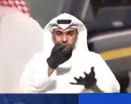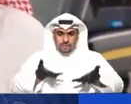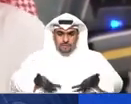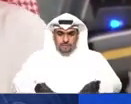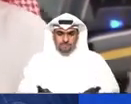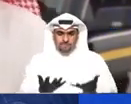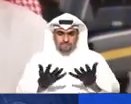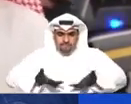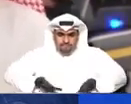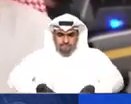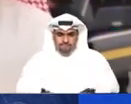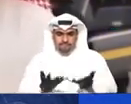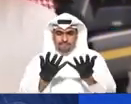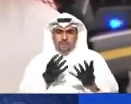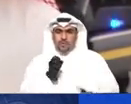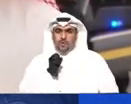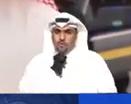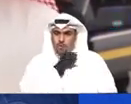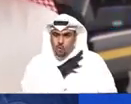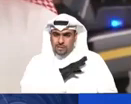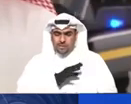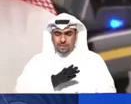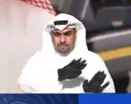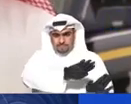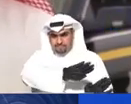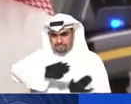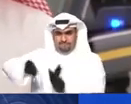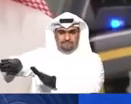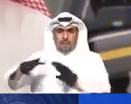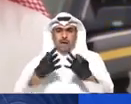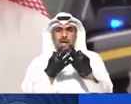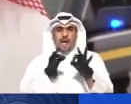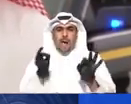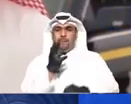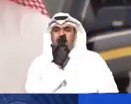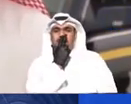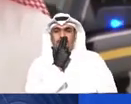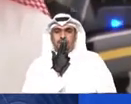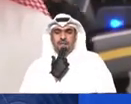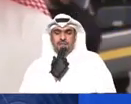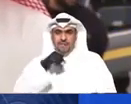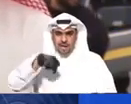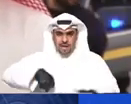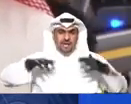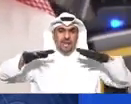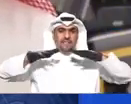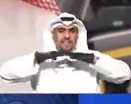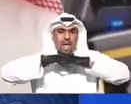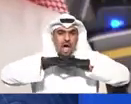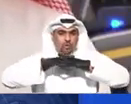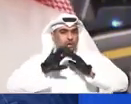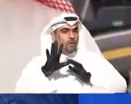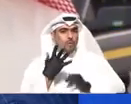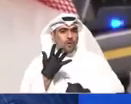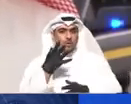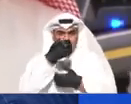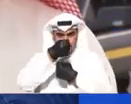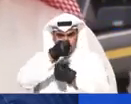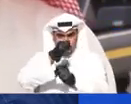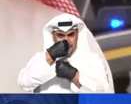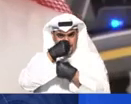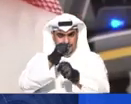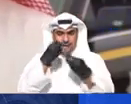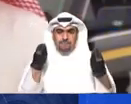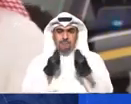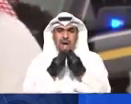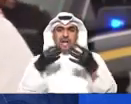بحملة تنظيف واسعة مكثفة، أيضا تشهد شراكة مميزة من القطاع الخاص بمعدات